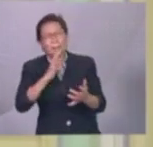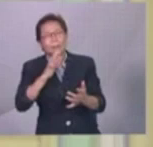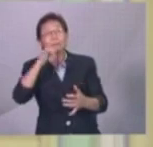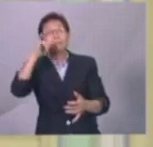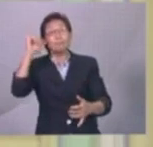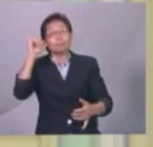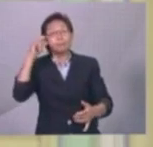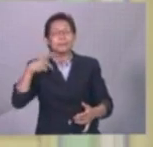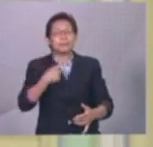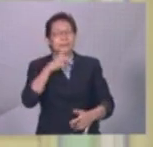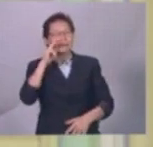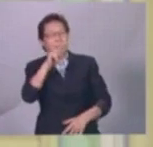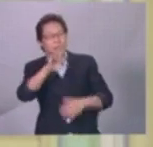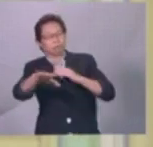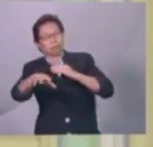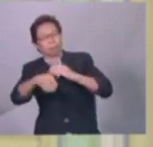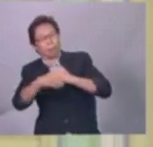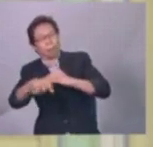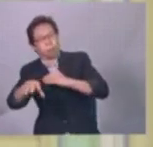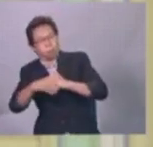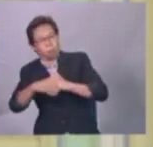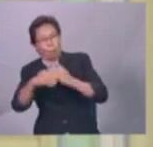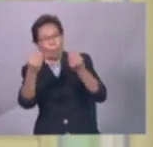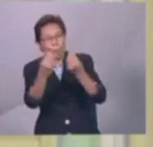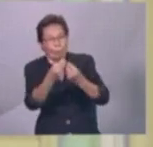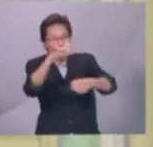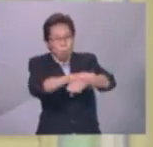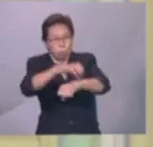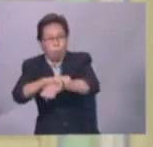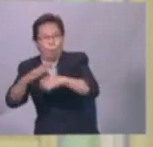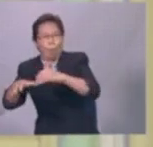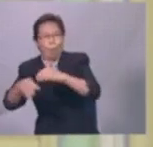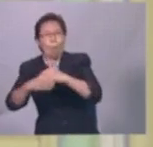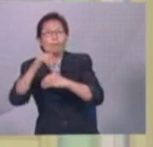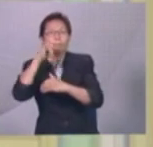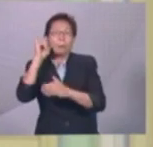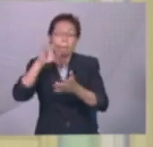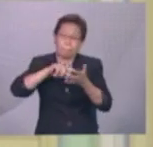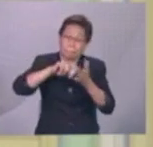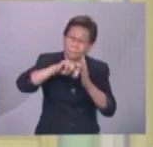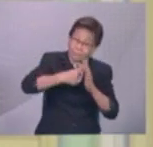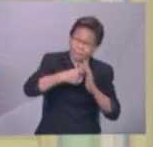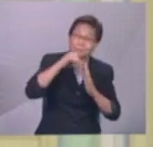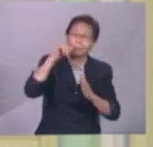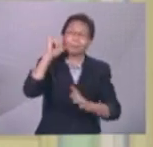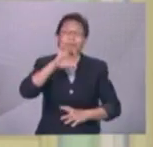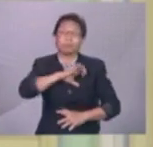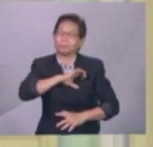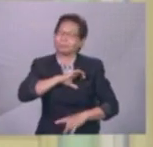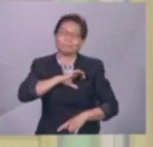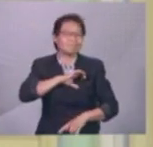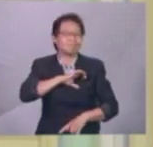kita lihat pertambahan dari segi jumlah tangkapan. Bermakna mulai semalam pihak polis tidak